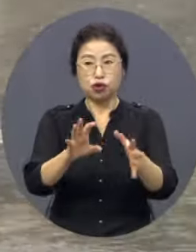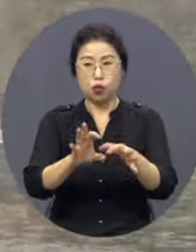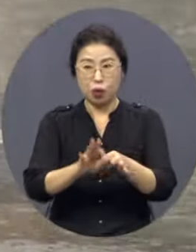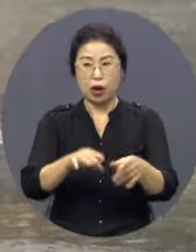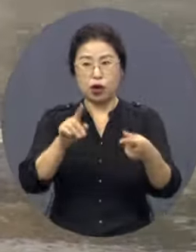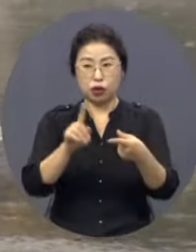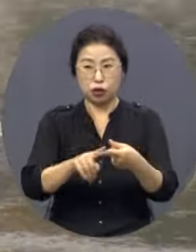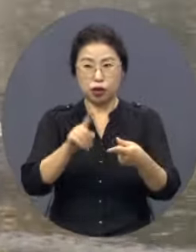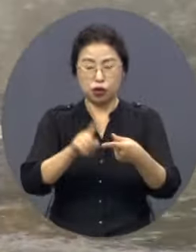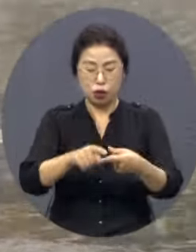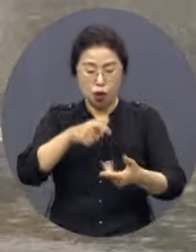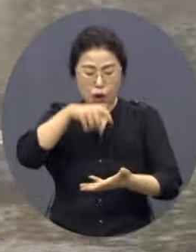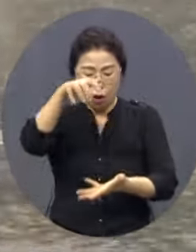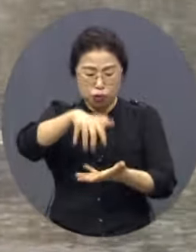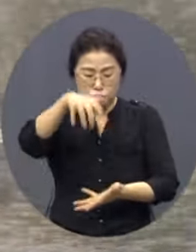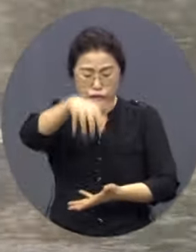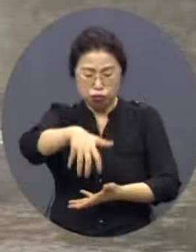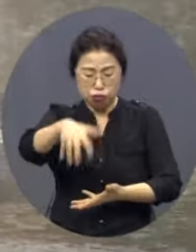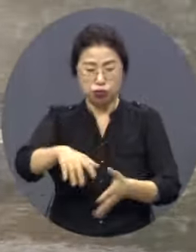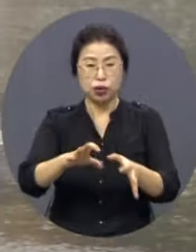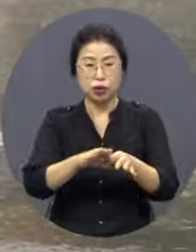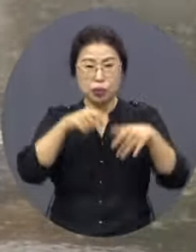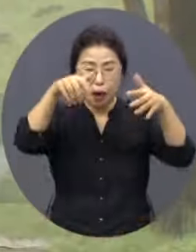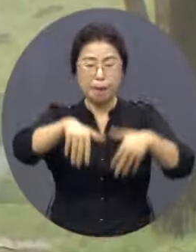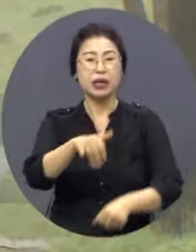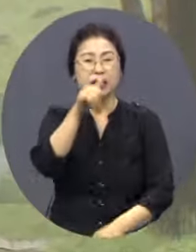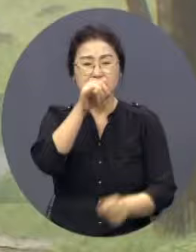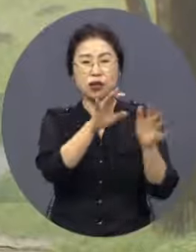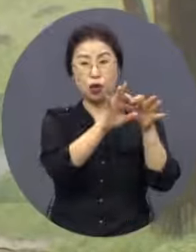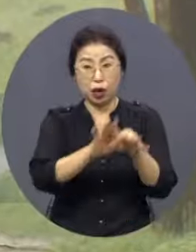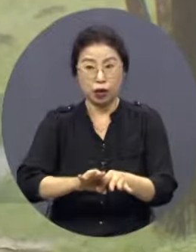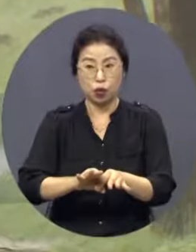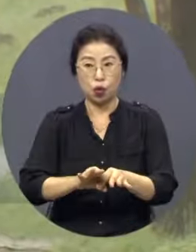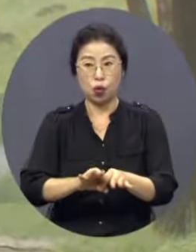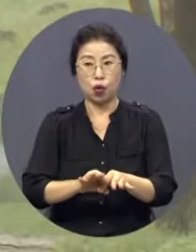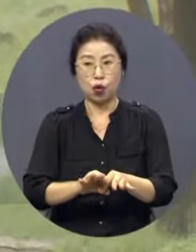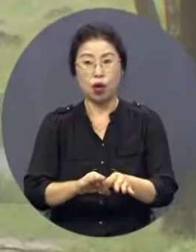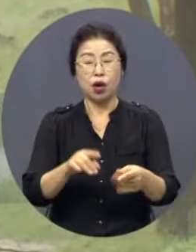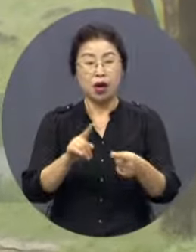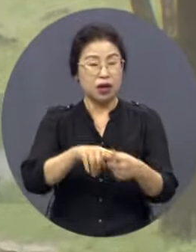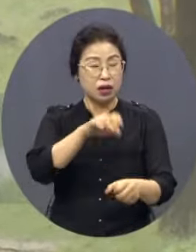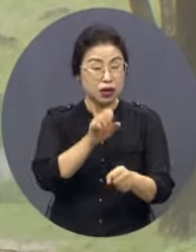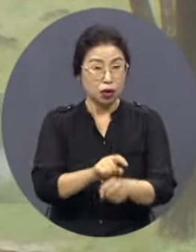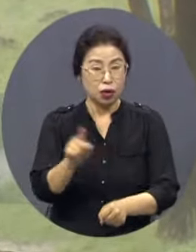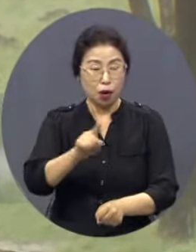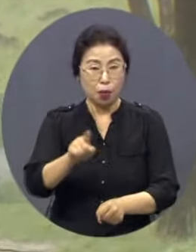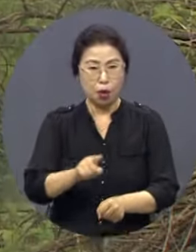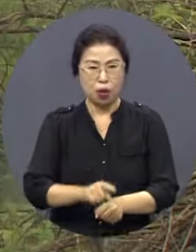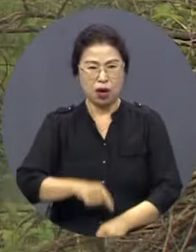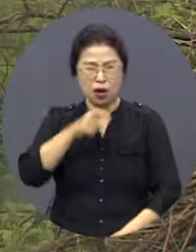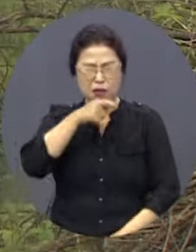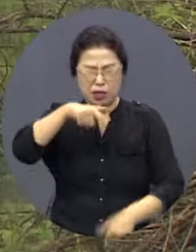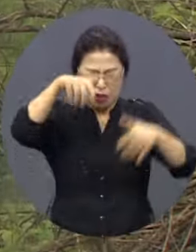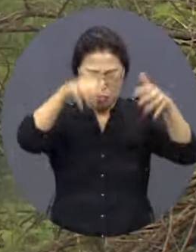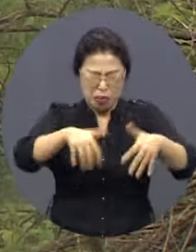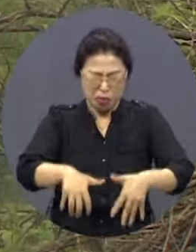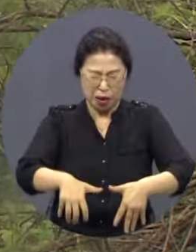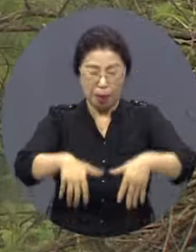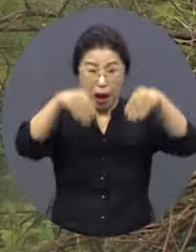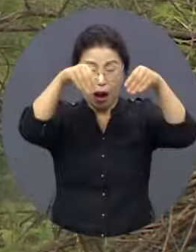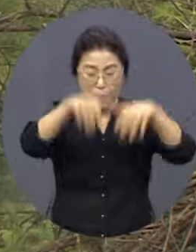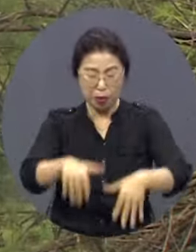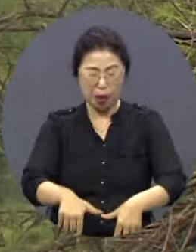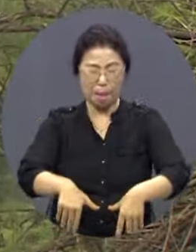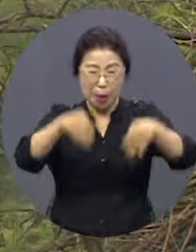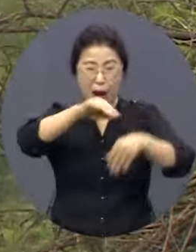영향으로 만들어진 폭이 좁은 강수대의 영향으로 비가 예상됩니다. 정체전선의 특성상 폭이 좁고 강약을 반복하면서 소강